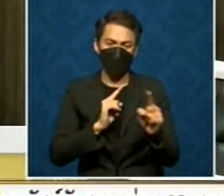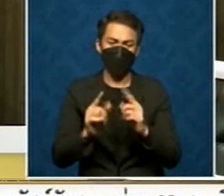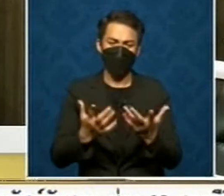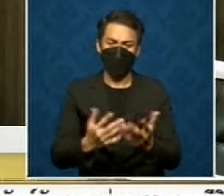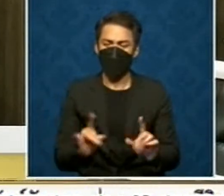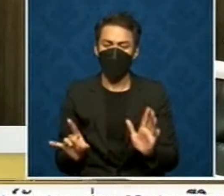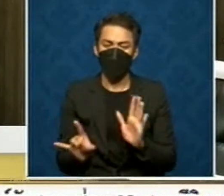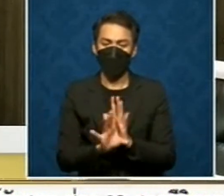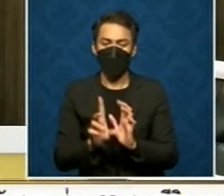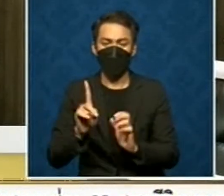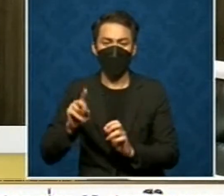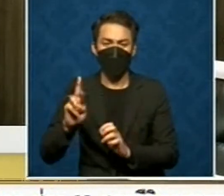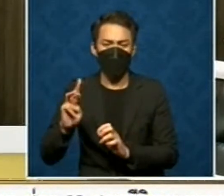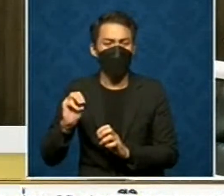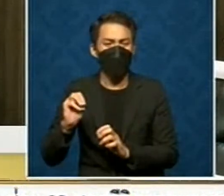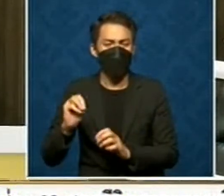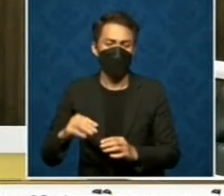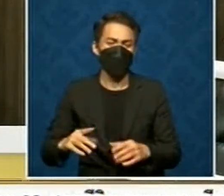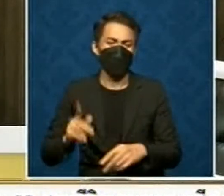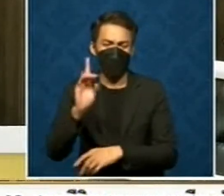แกหนึ่ของบริษัติใหญ่เทานั้